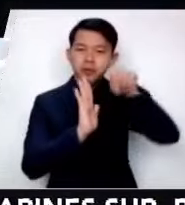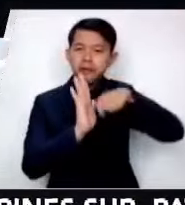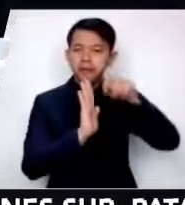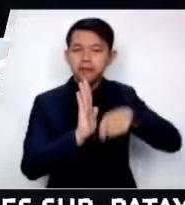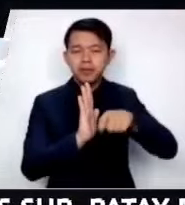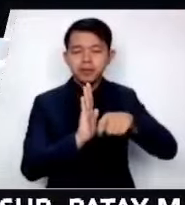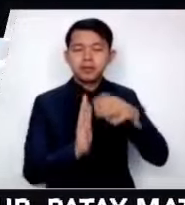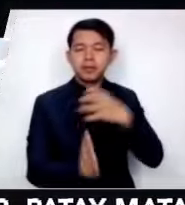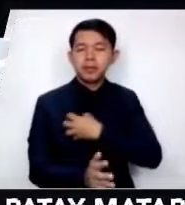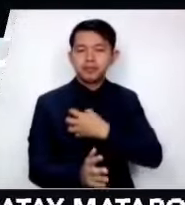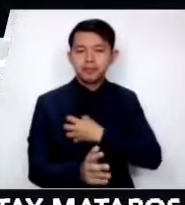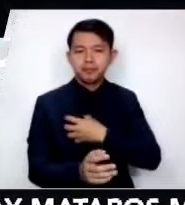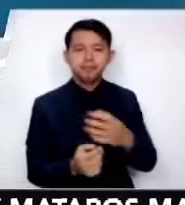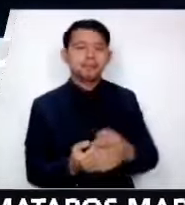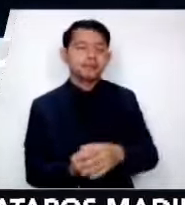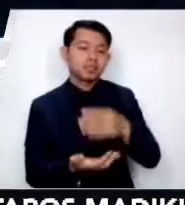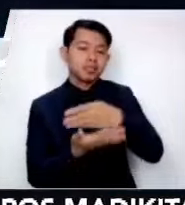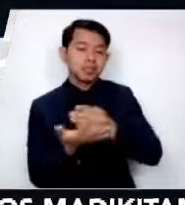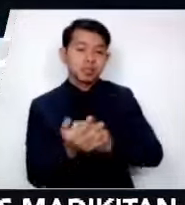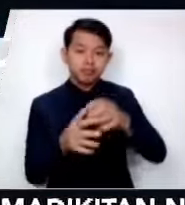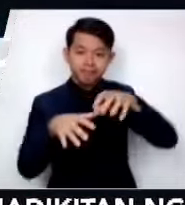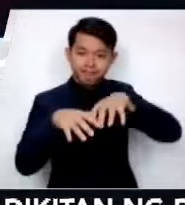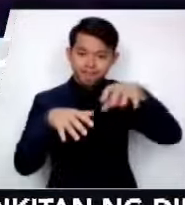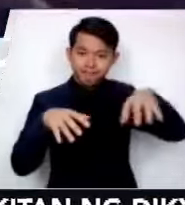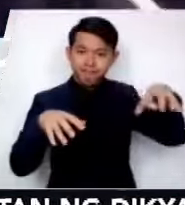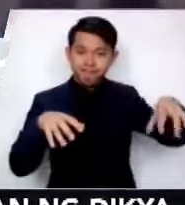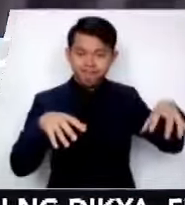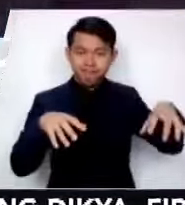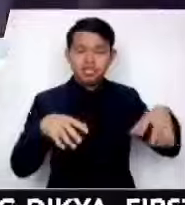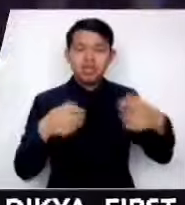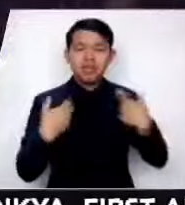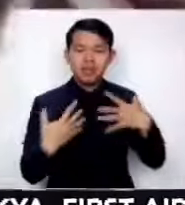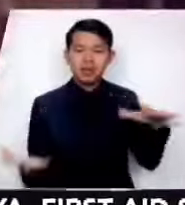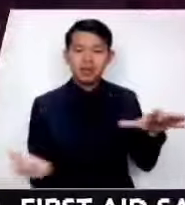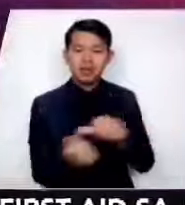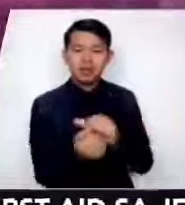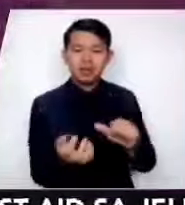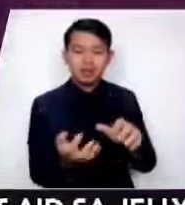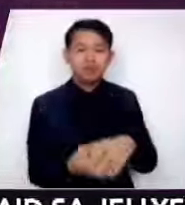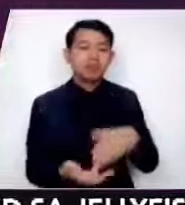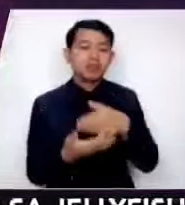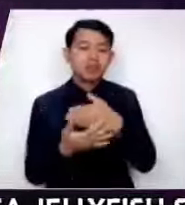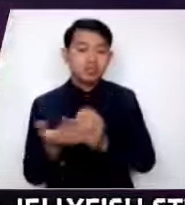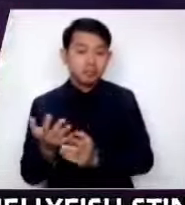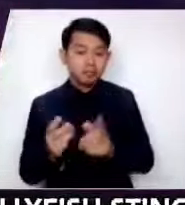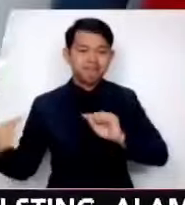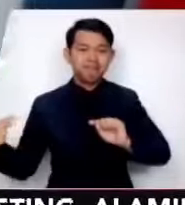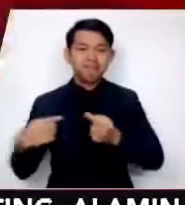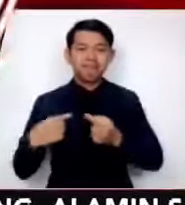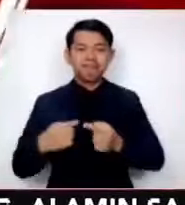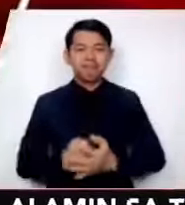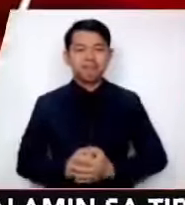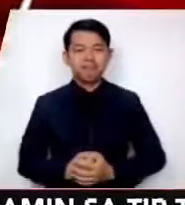napinsala ang ilang katabing bahay kung saan ilang residente ang nasugatan.